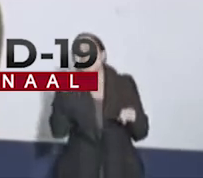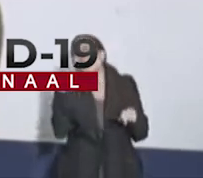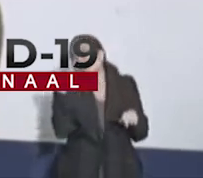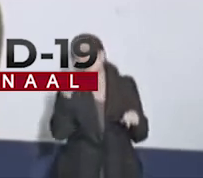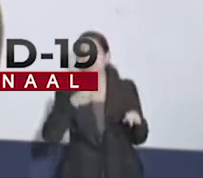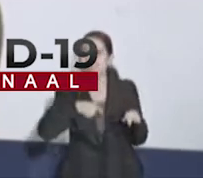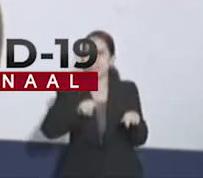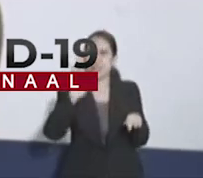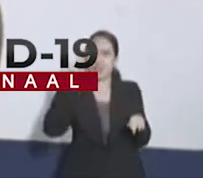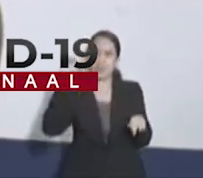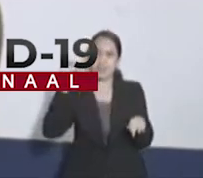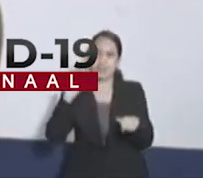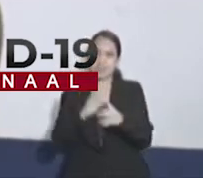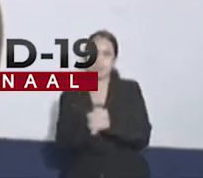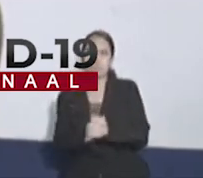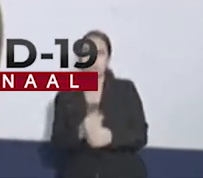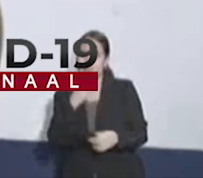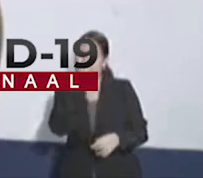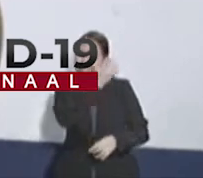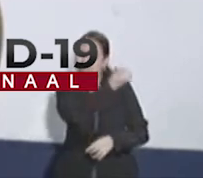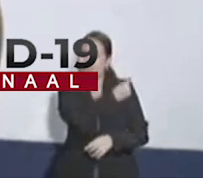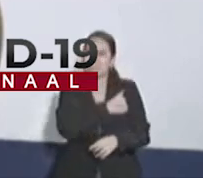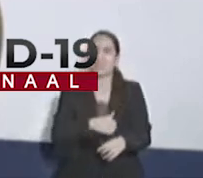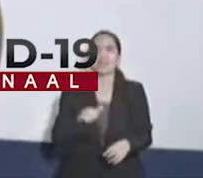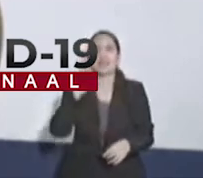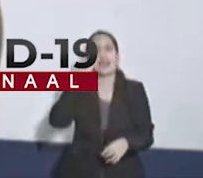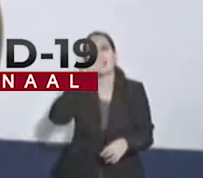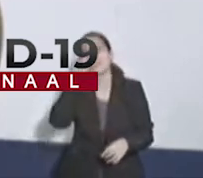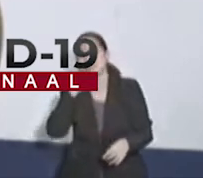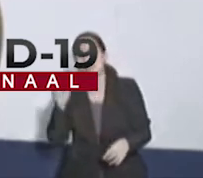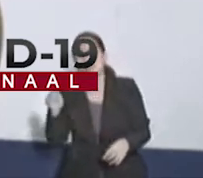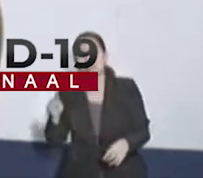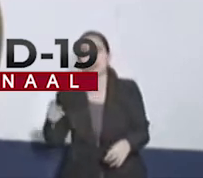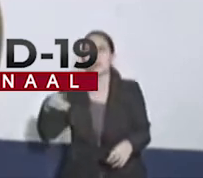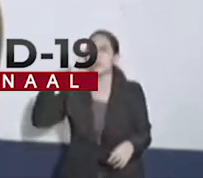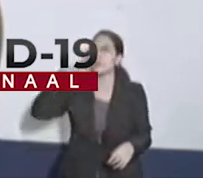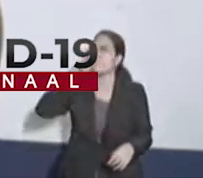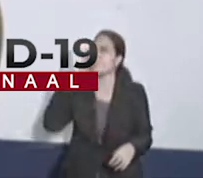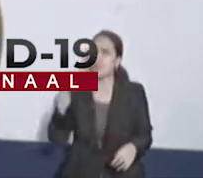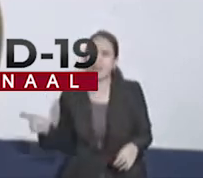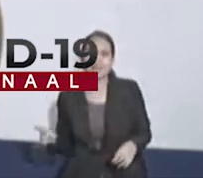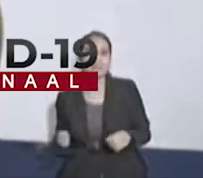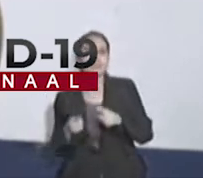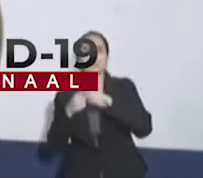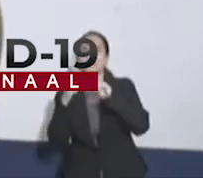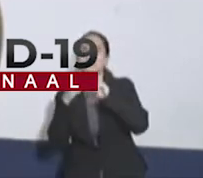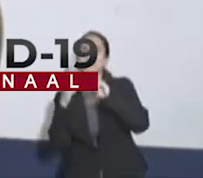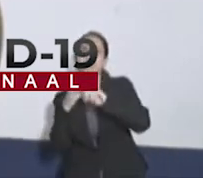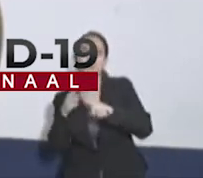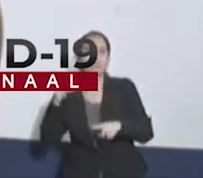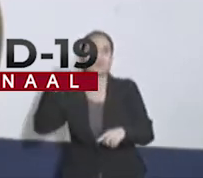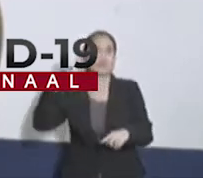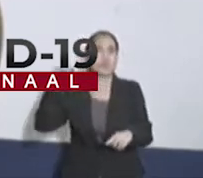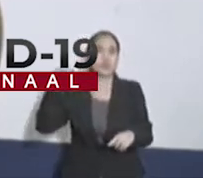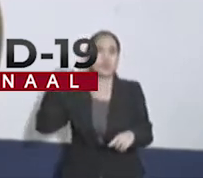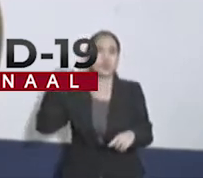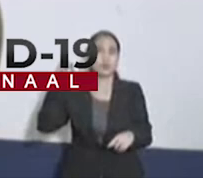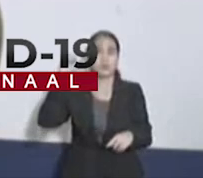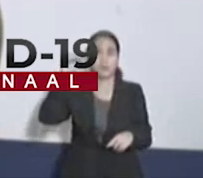AstraZeneca, Pfizer, Sinopharm. Het heeft zijn nut bewezen en ik doe dan ook een